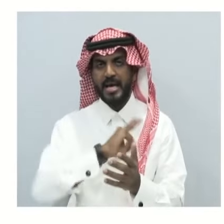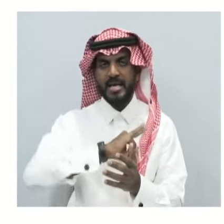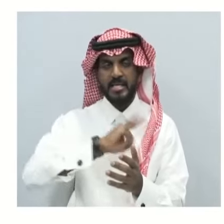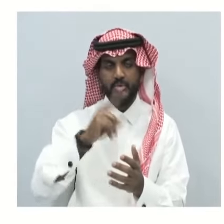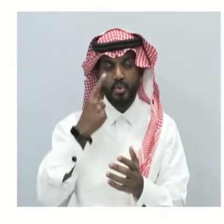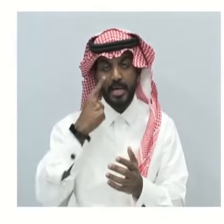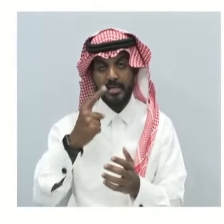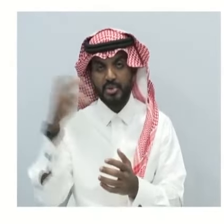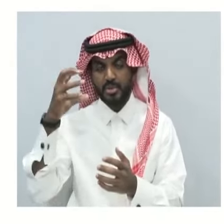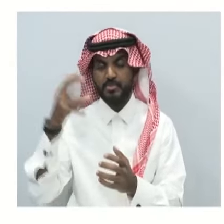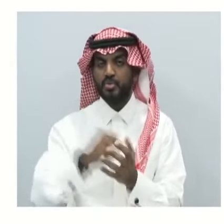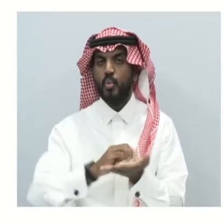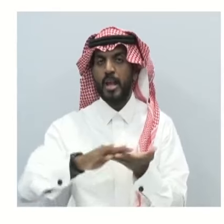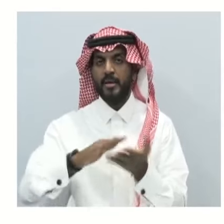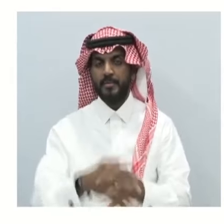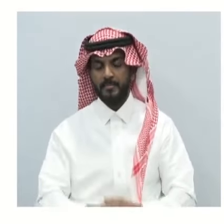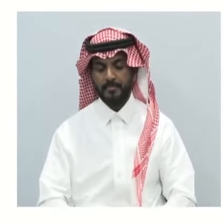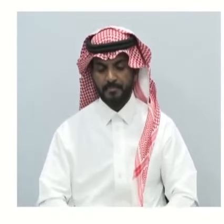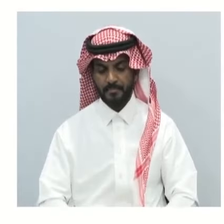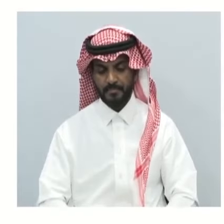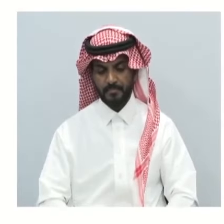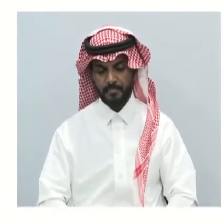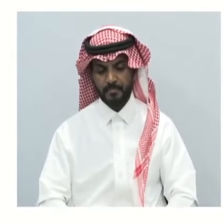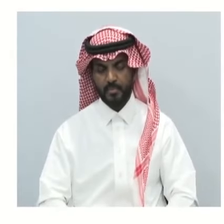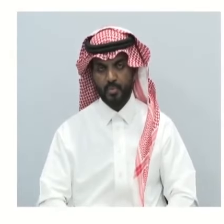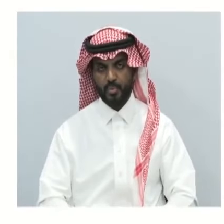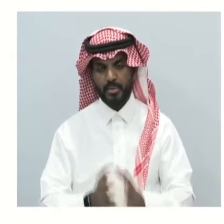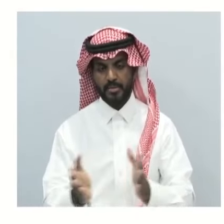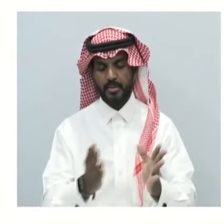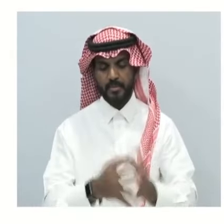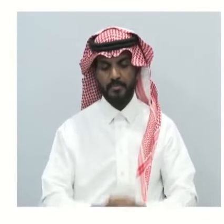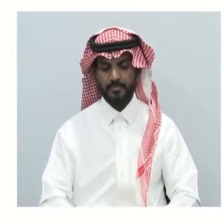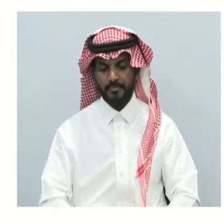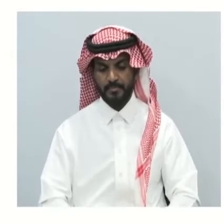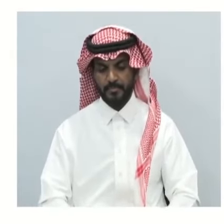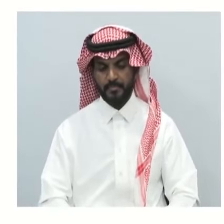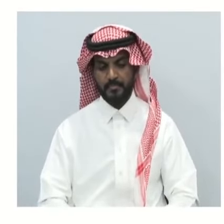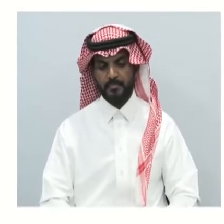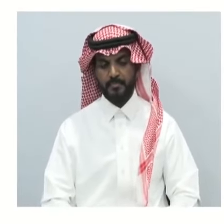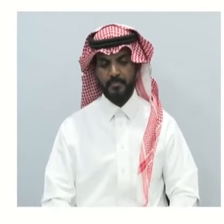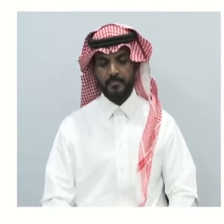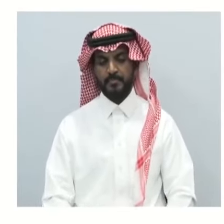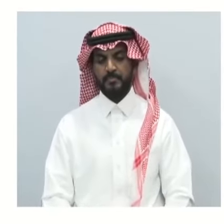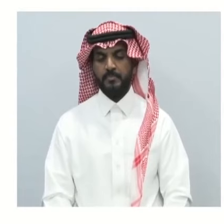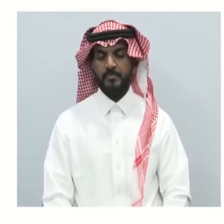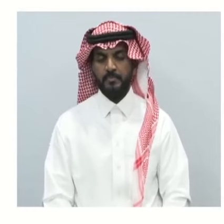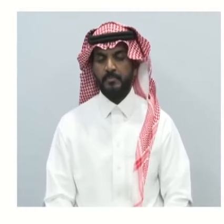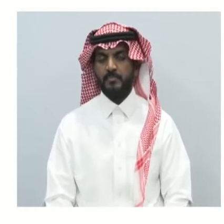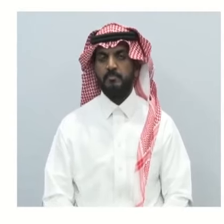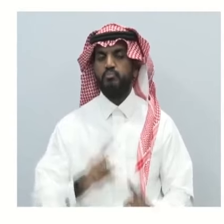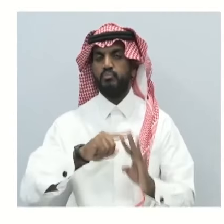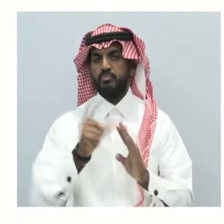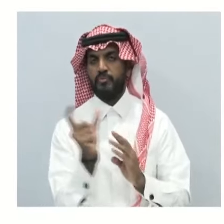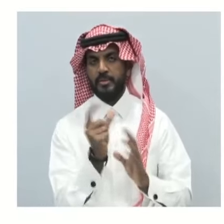الشمس والارض لننطريق بعد ذلك طالبه طالبتي الى السؤال الرابع لدينا عدد من